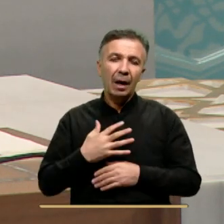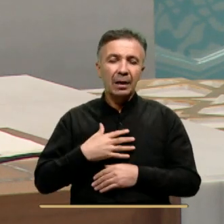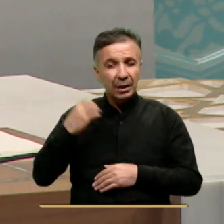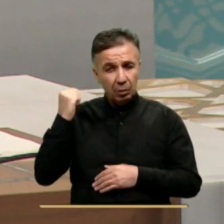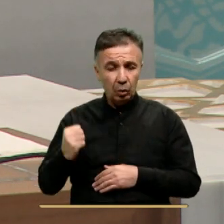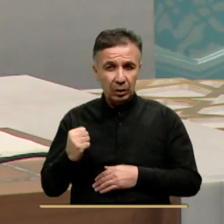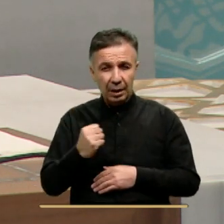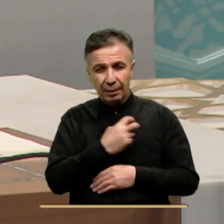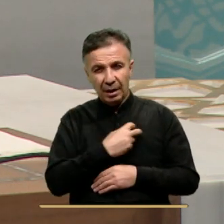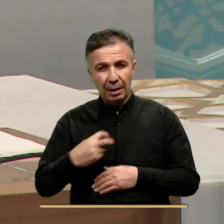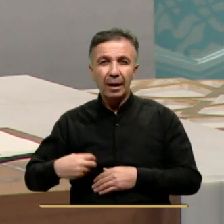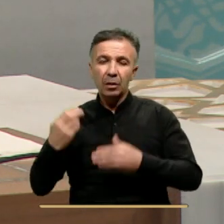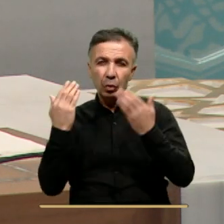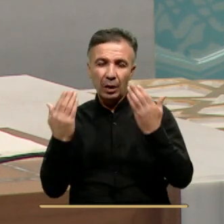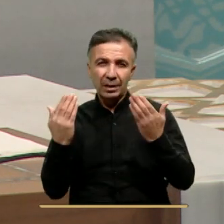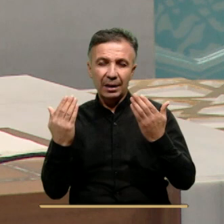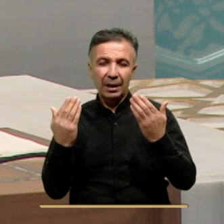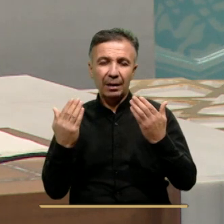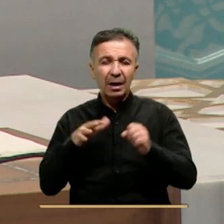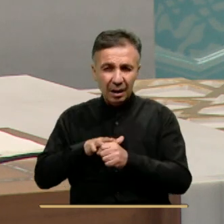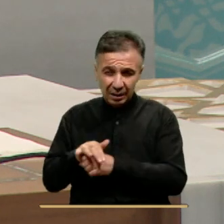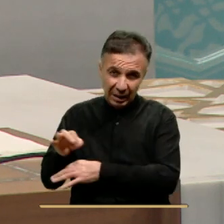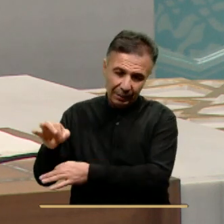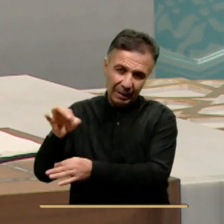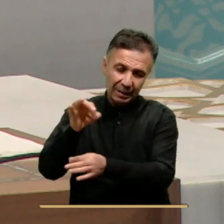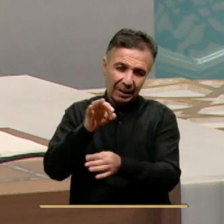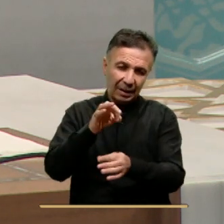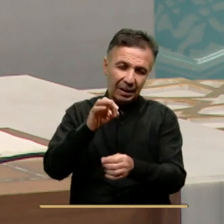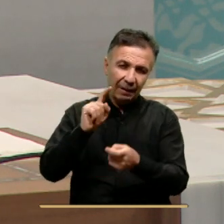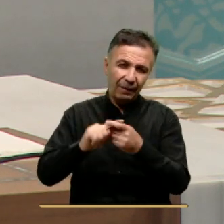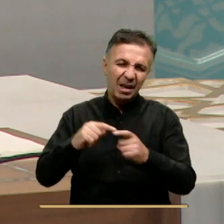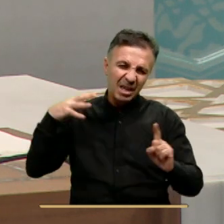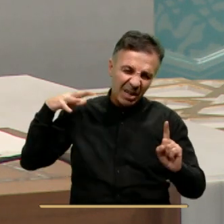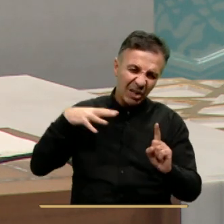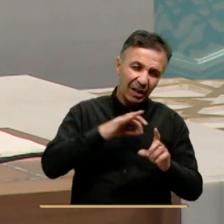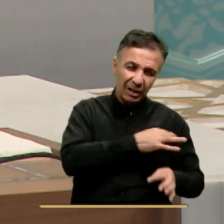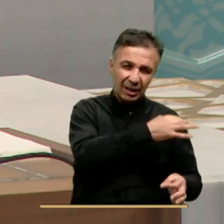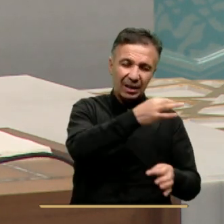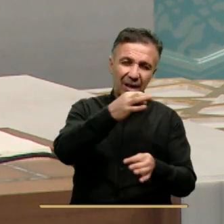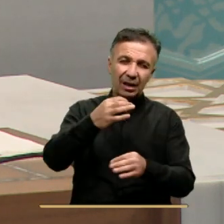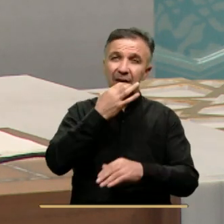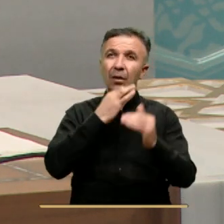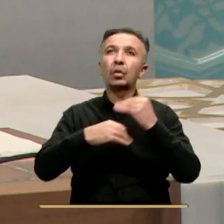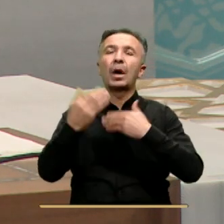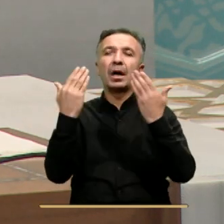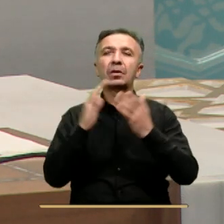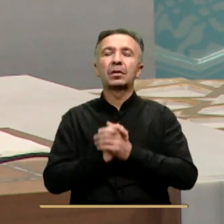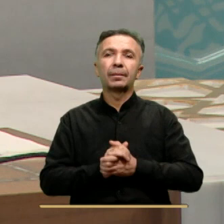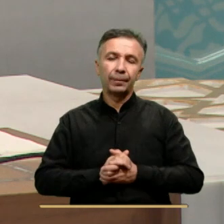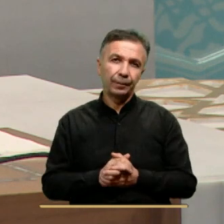Musa'nın duasıyla Zalimlere ve işgalcilere karşı münacat bulunuyoruz